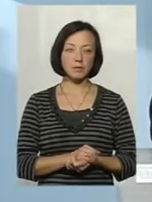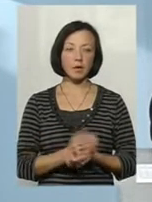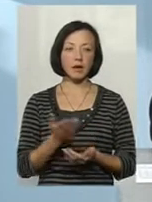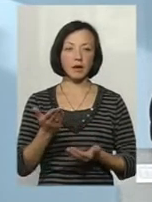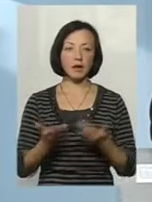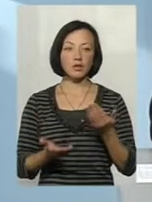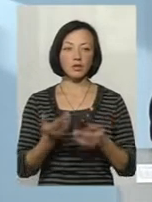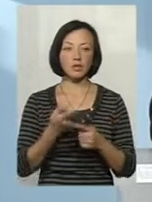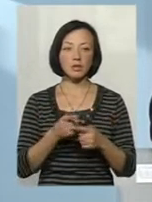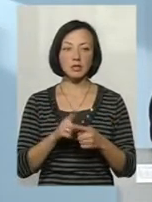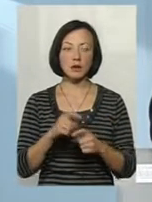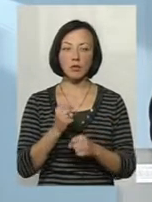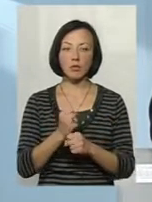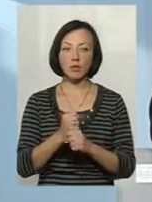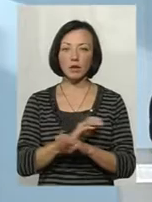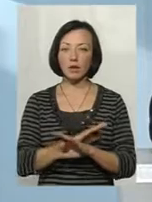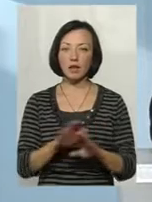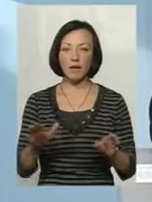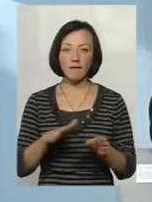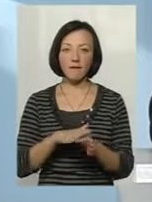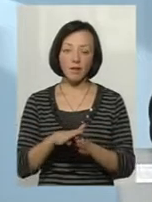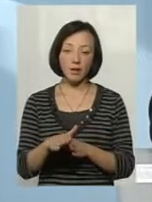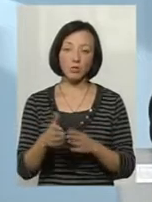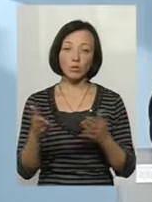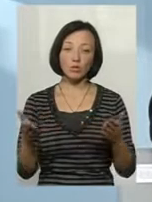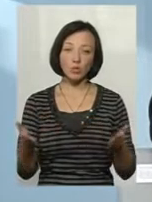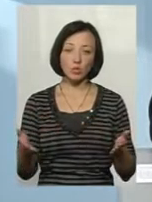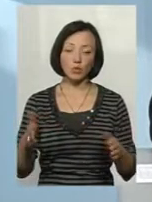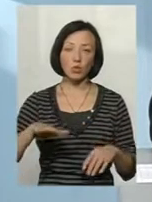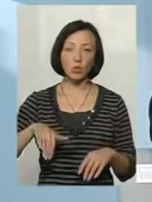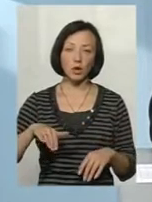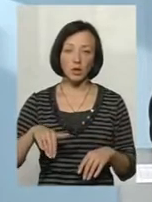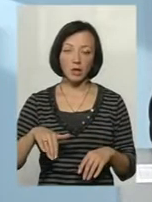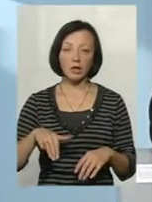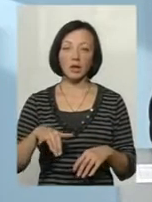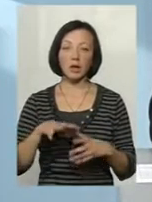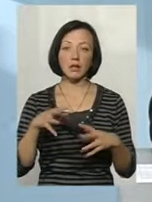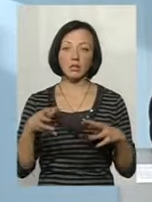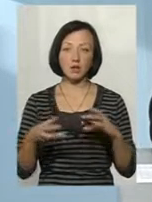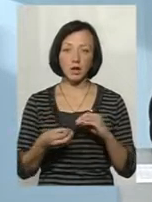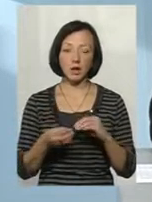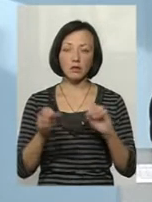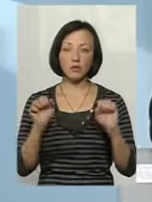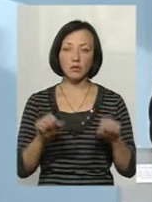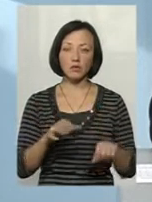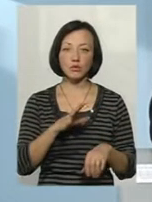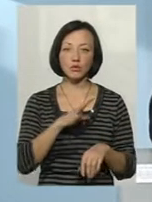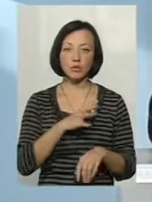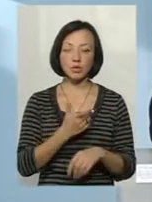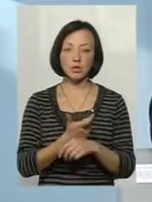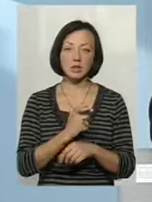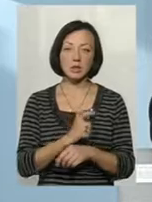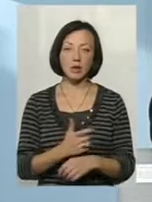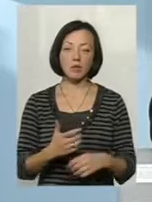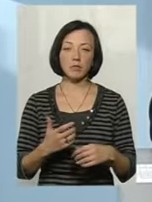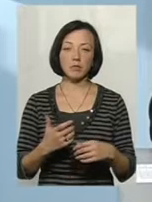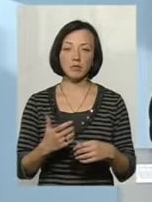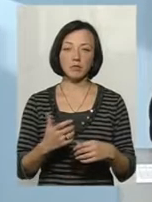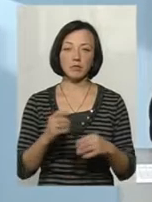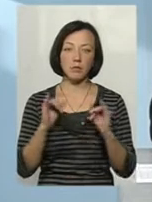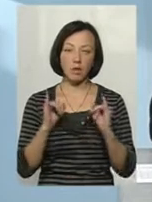Якщо ця робота не виконана, ну, тоді, значить, результати можуть бути самі плачевні. Як ви казали,